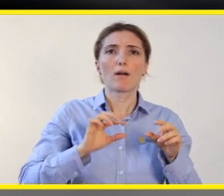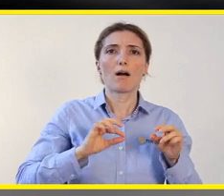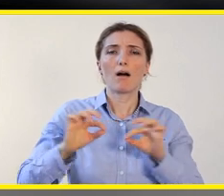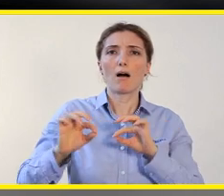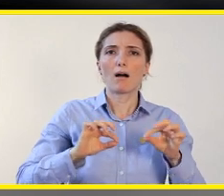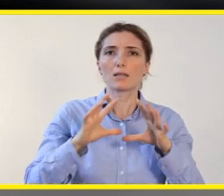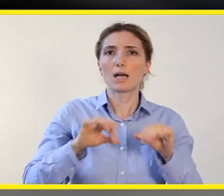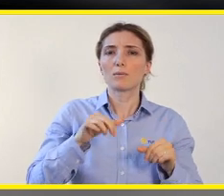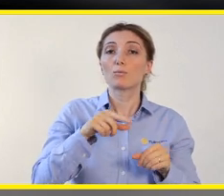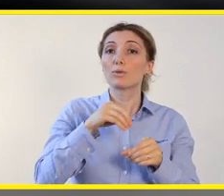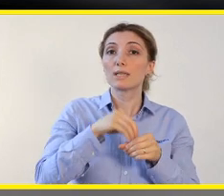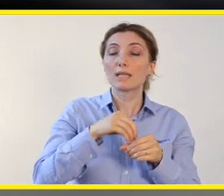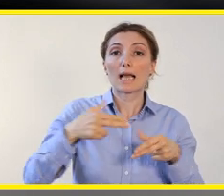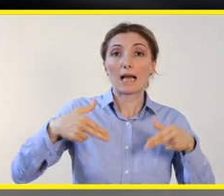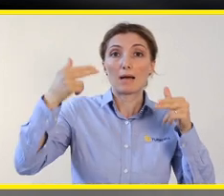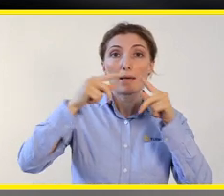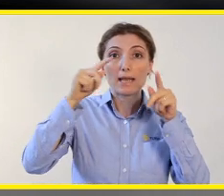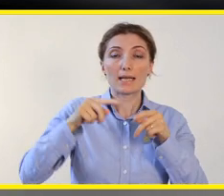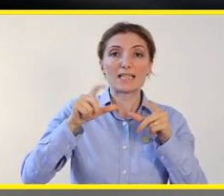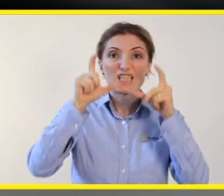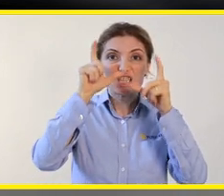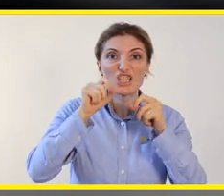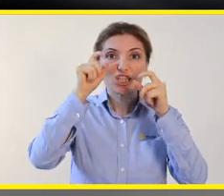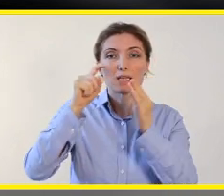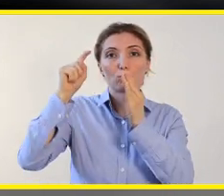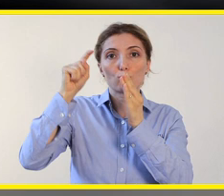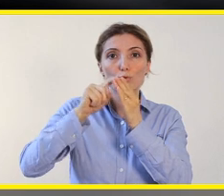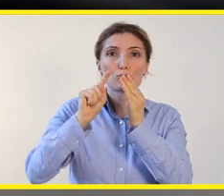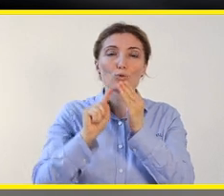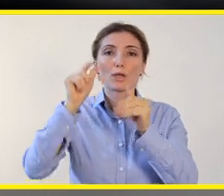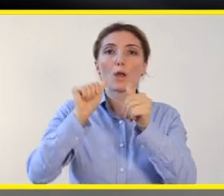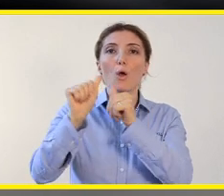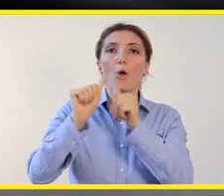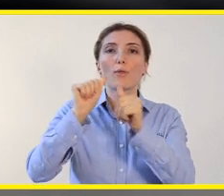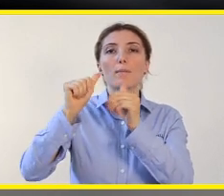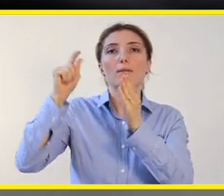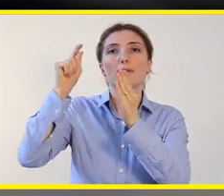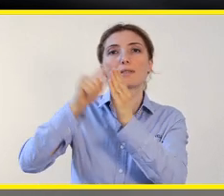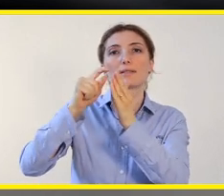Bunun için kamera ekranındaki çekim tuşunun hemen üzerinde bulunan otomatik tuşunu seçin.